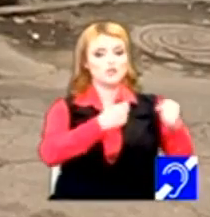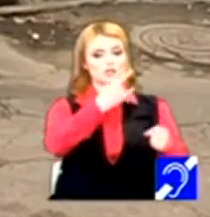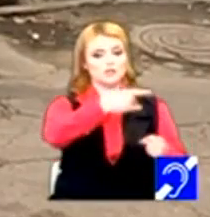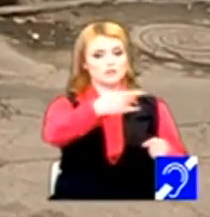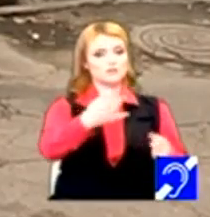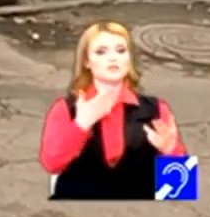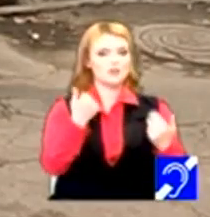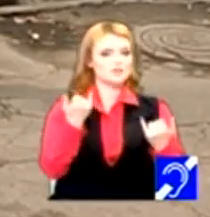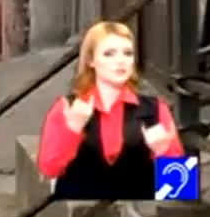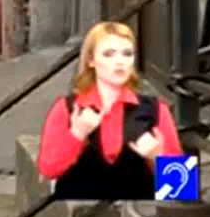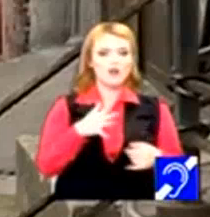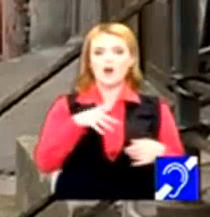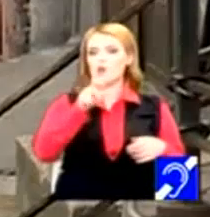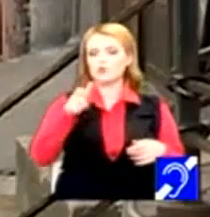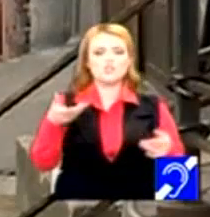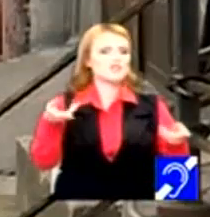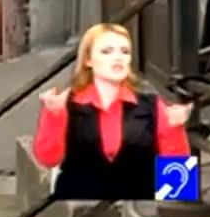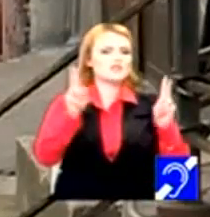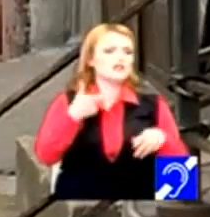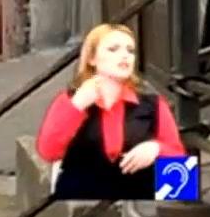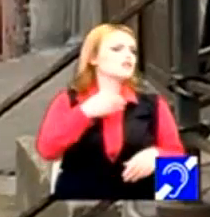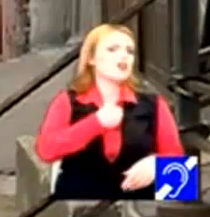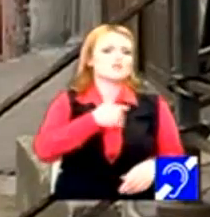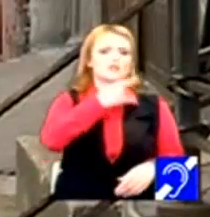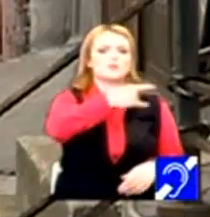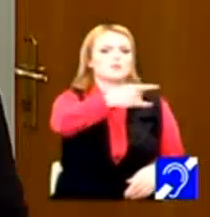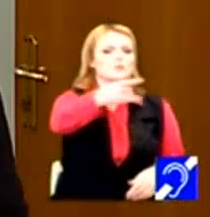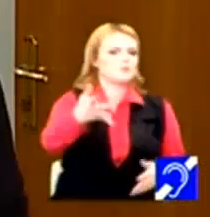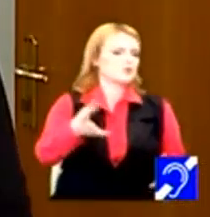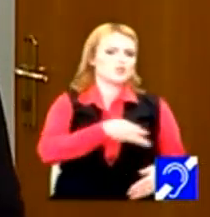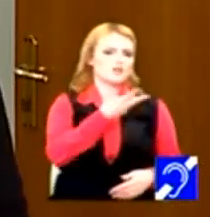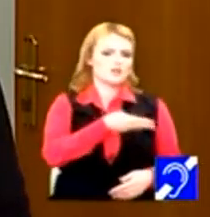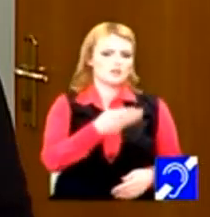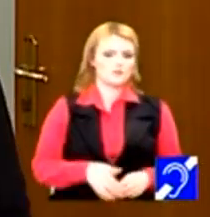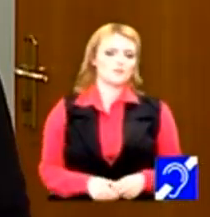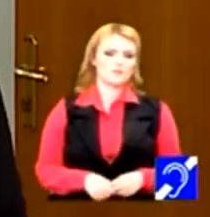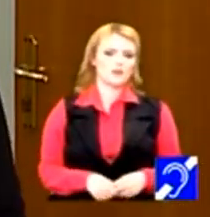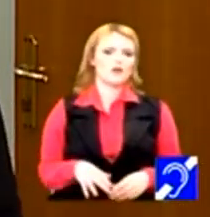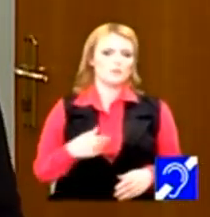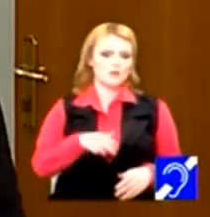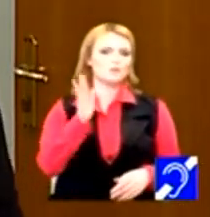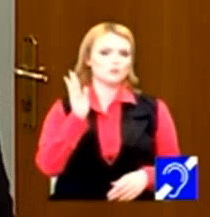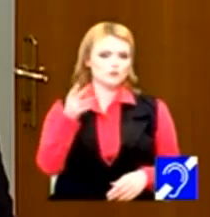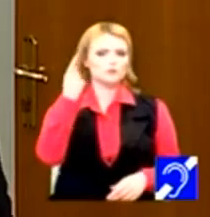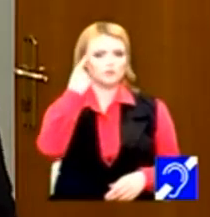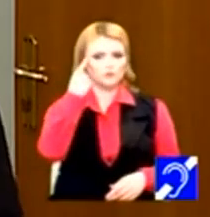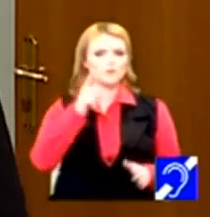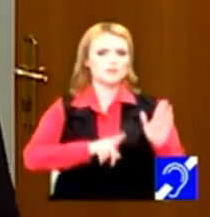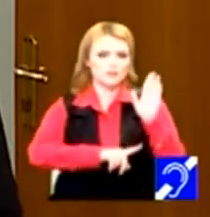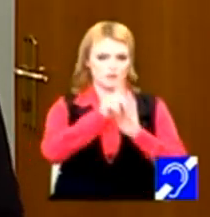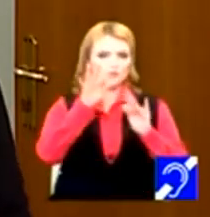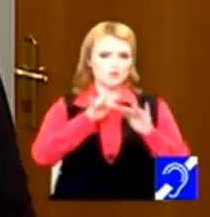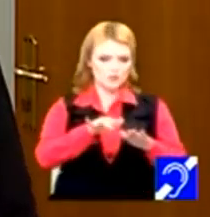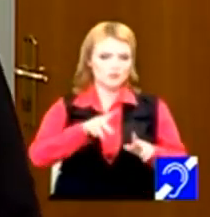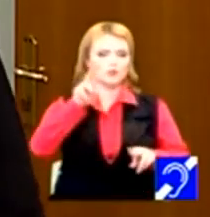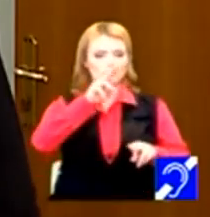cu parcările, oamenii parchează oriunde. Cu agenții economici care vor să investească în astfel de lucrări, vom porni procesul de